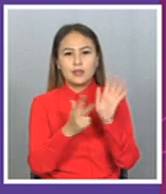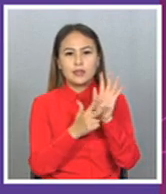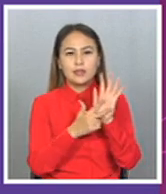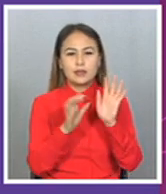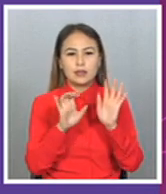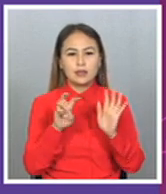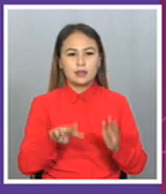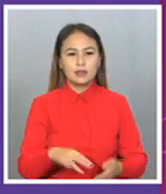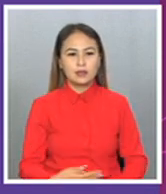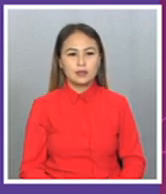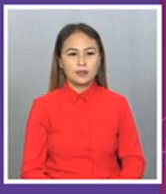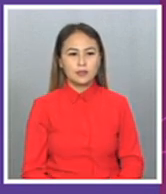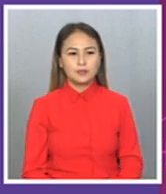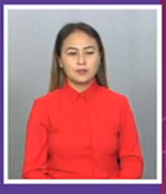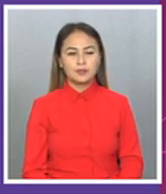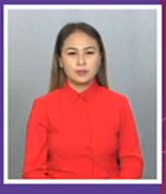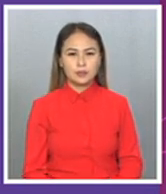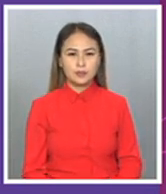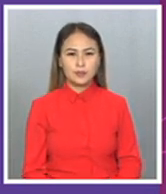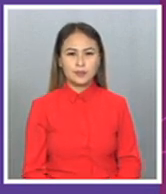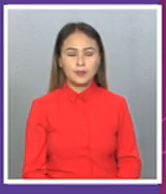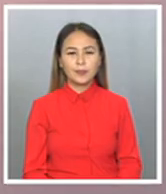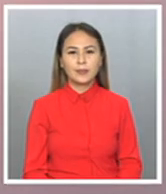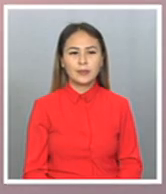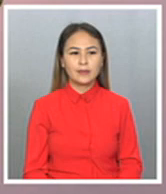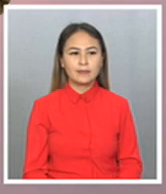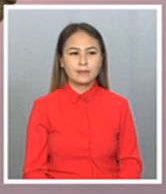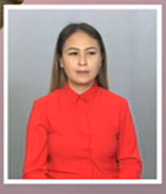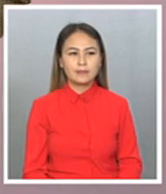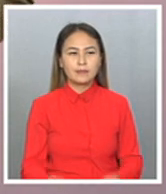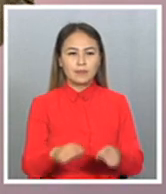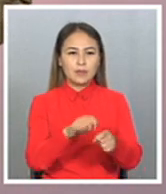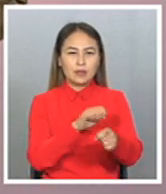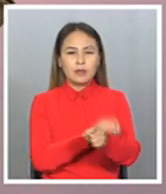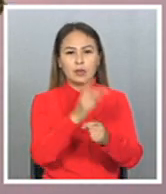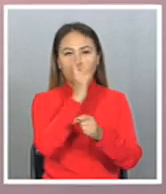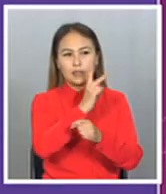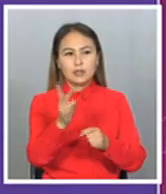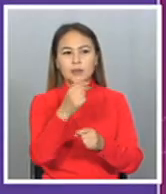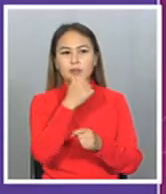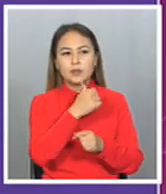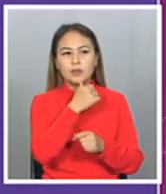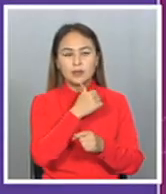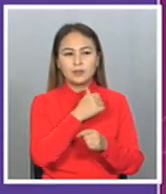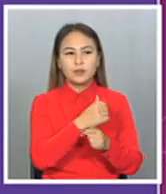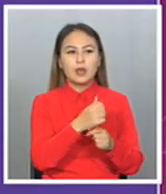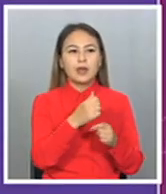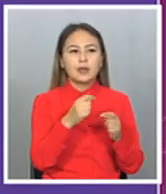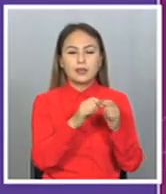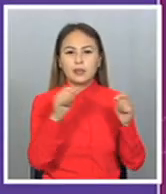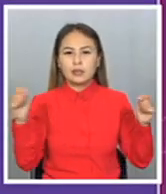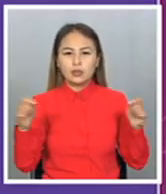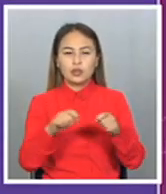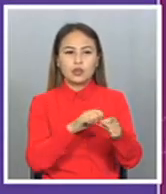ұзындығы 8 сантиметрге тең болды. Сызбамен қарастырып көрейік. Келтектің